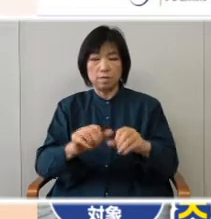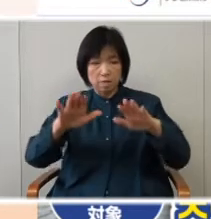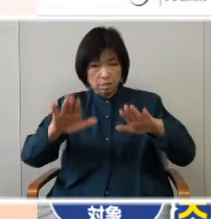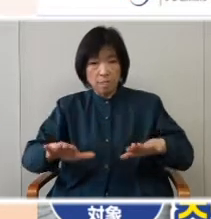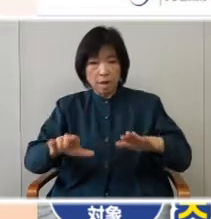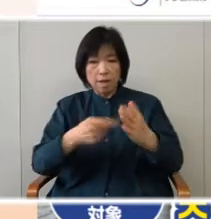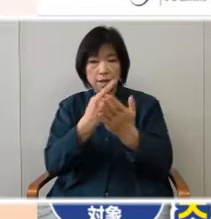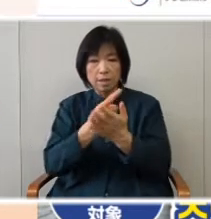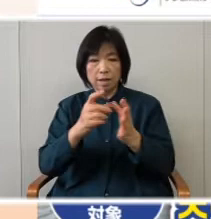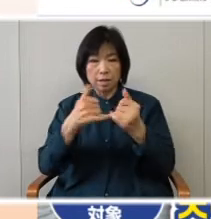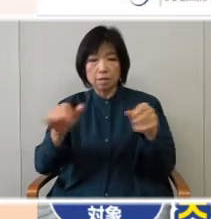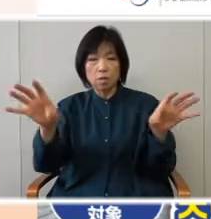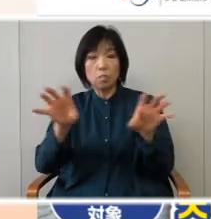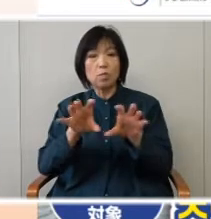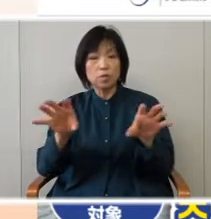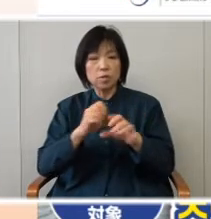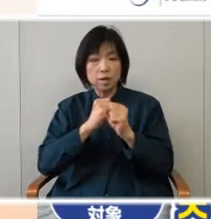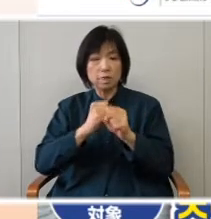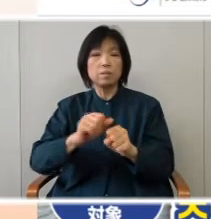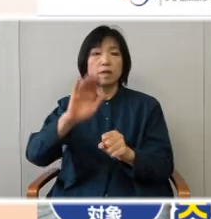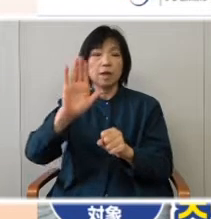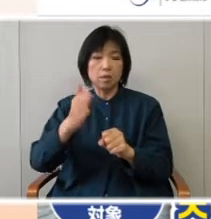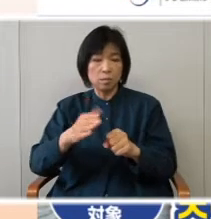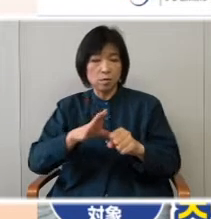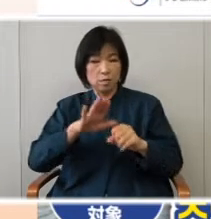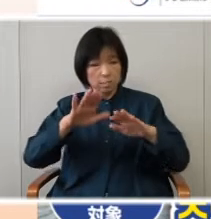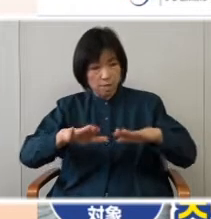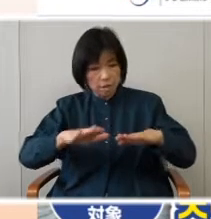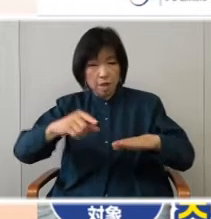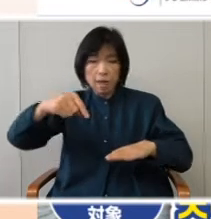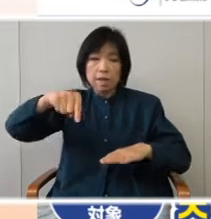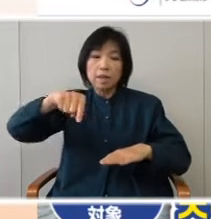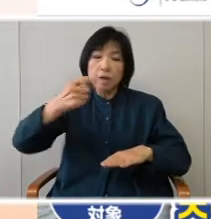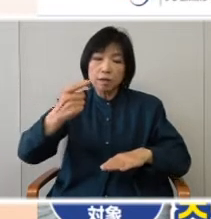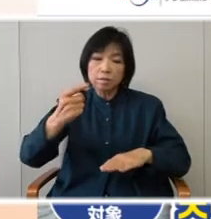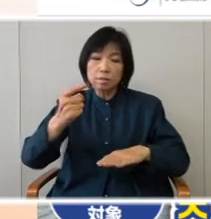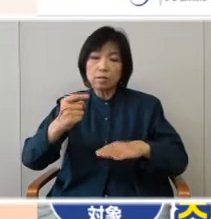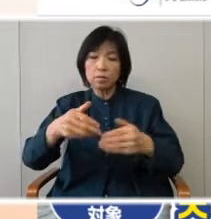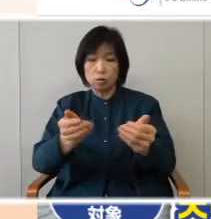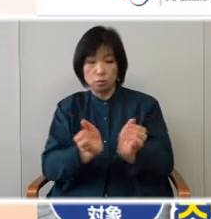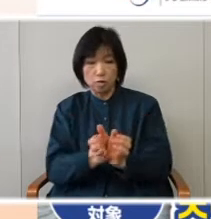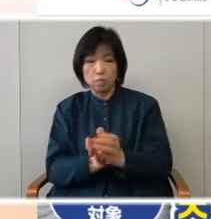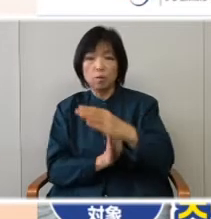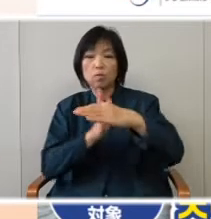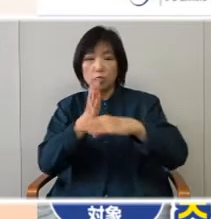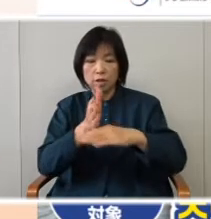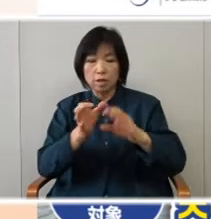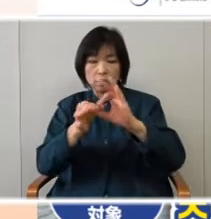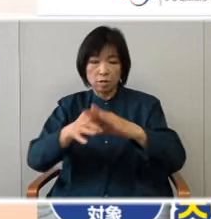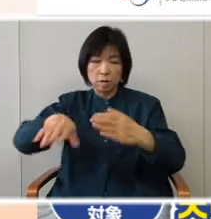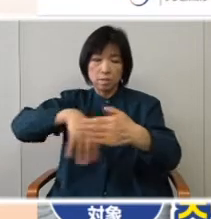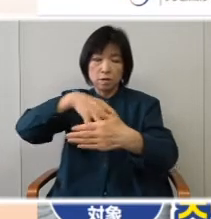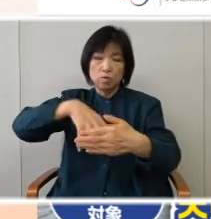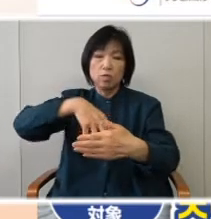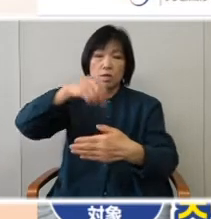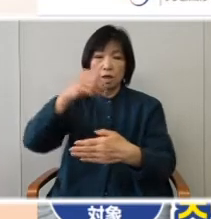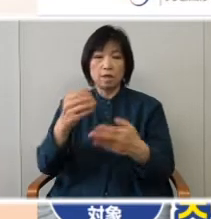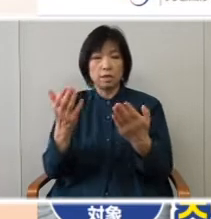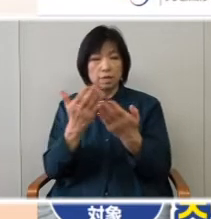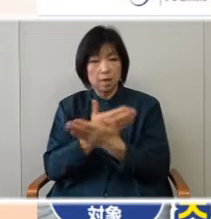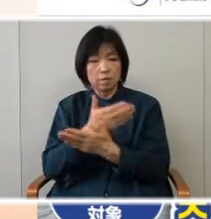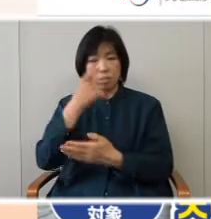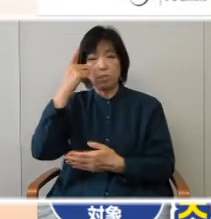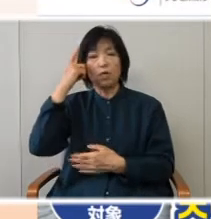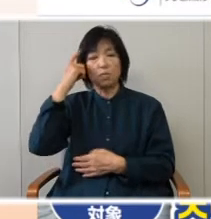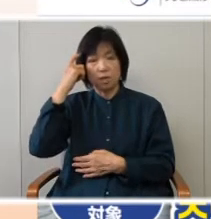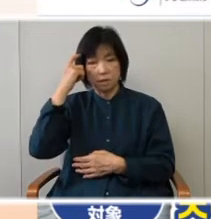ておりますけれどもすでに 100組を超えるという応募でありますので、まあ、抽選ということで決めさせていただくわけであります